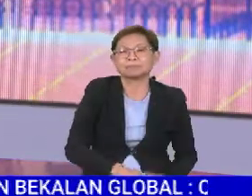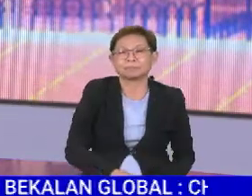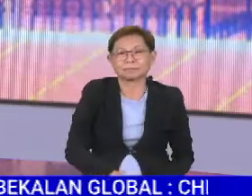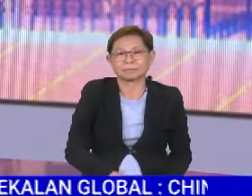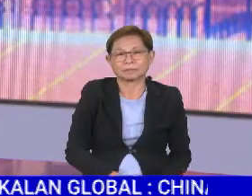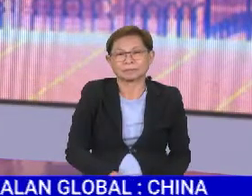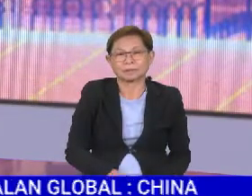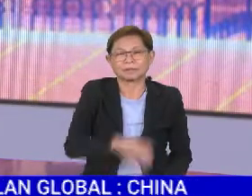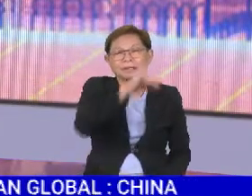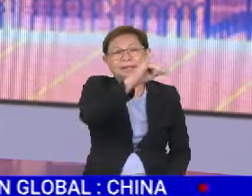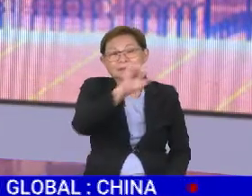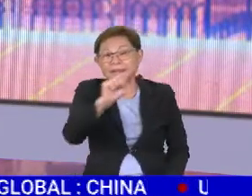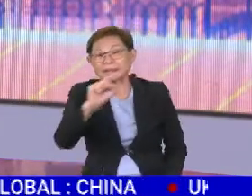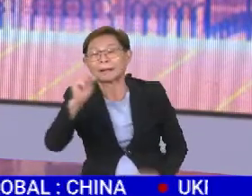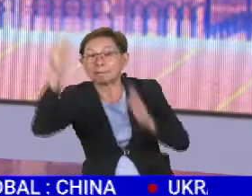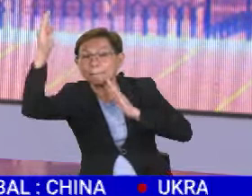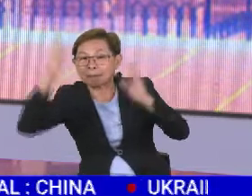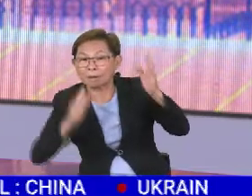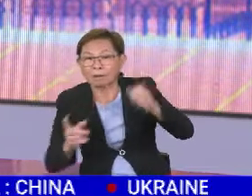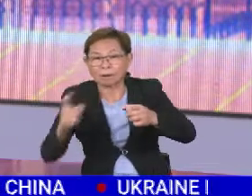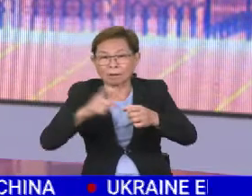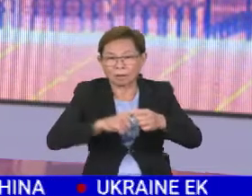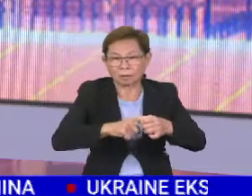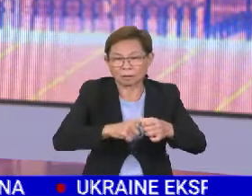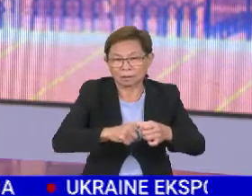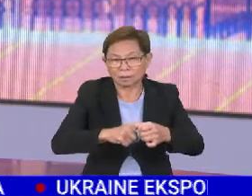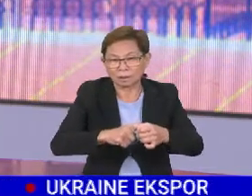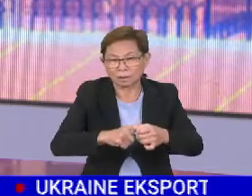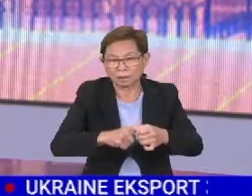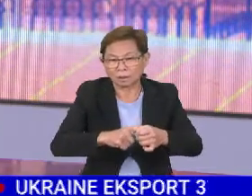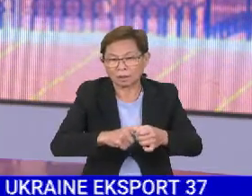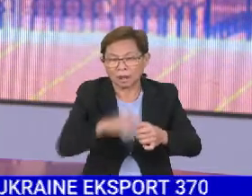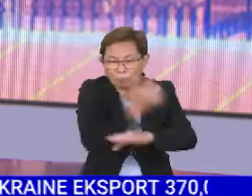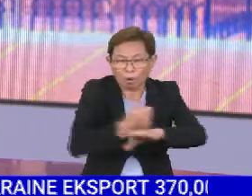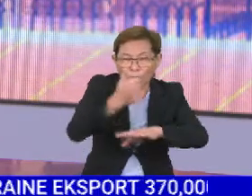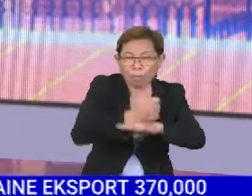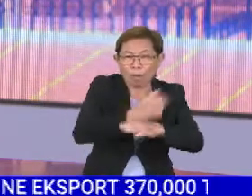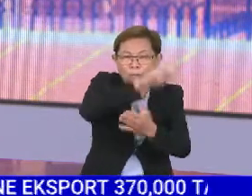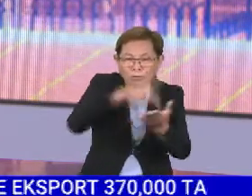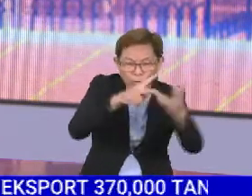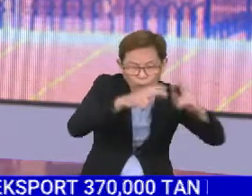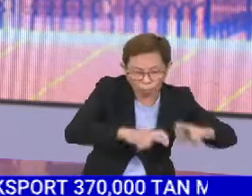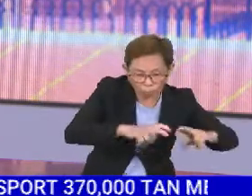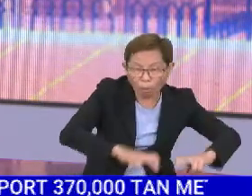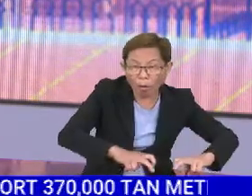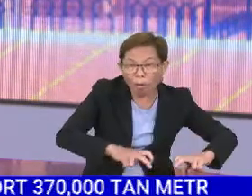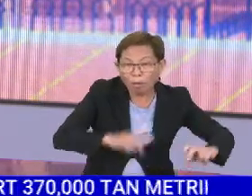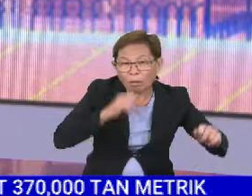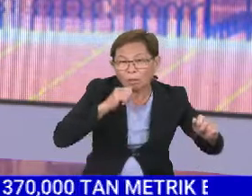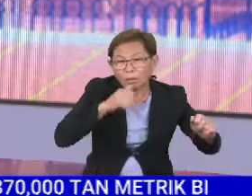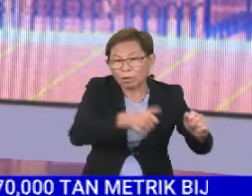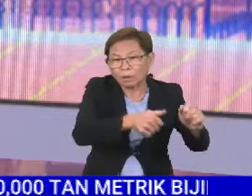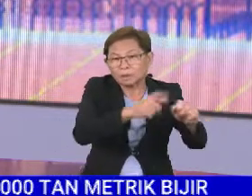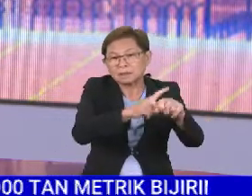Edusiti Iskandar Malaysia bersama Dow Training and Consultancy menubuhkan Pusat Pendidikan Keselamatan Interaktif Safe Centro